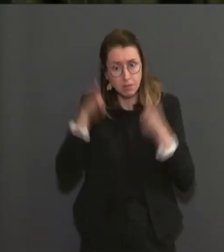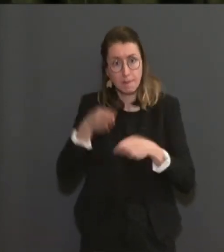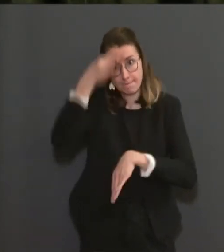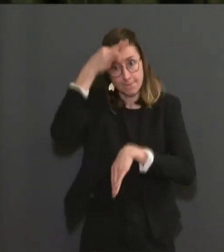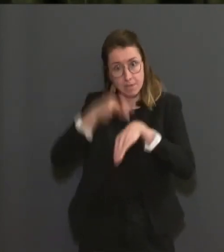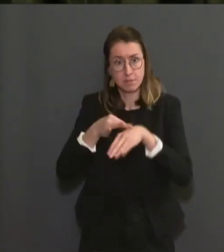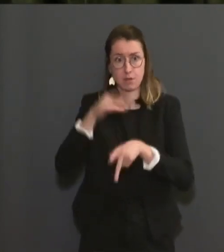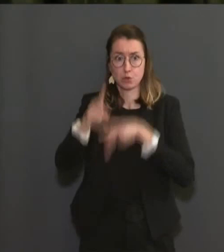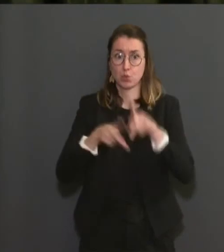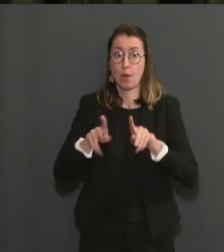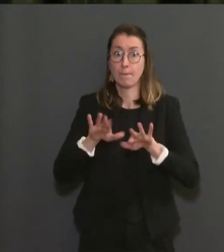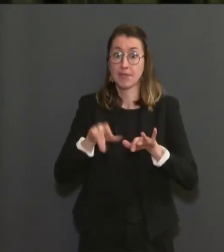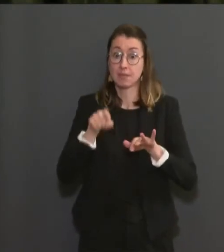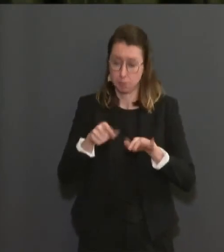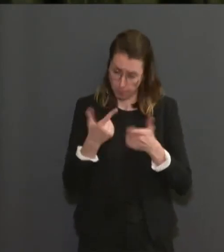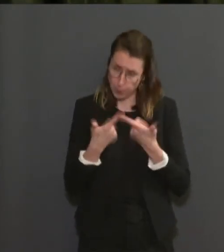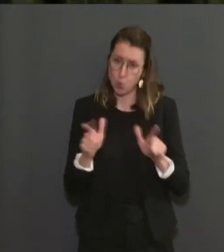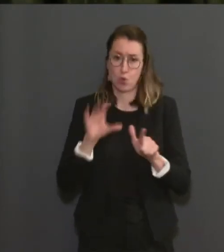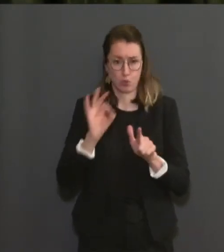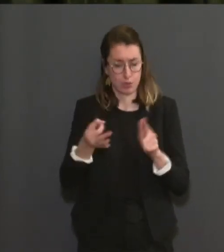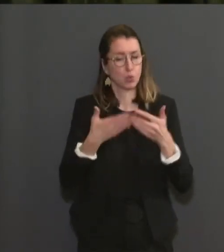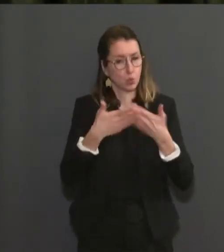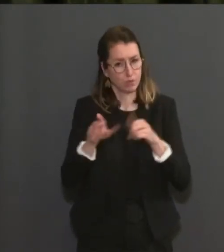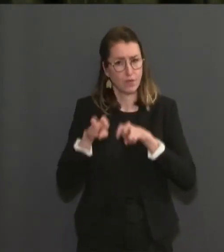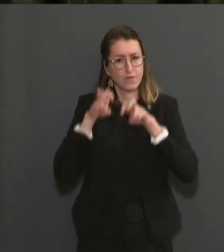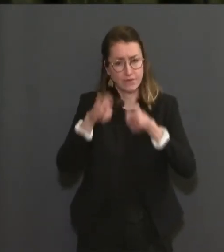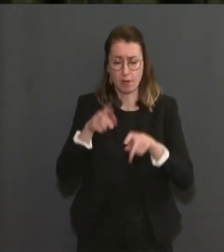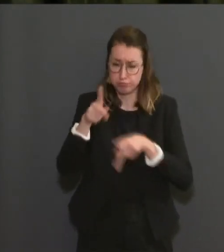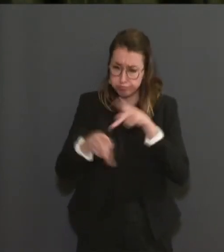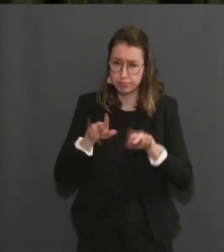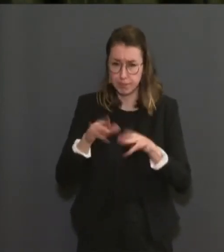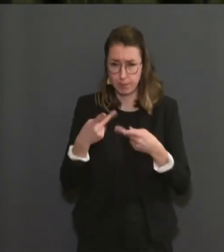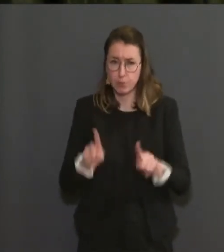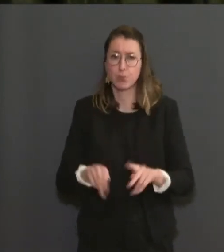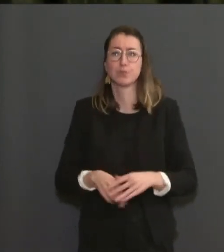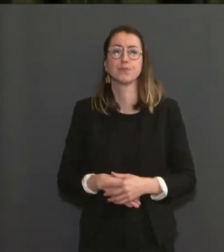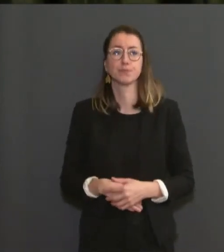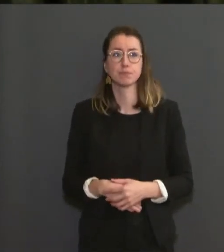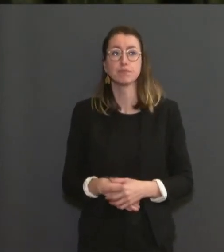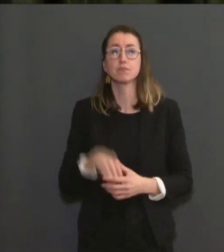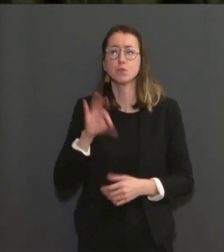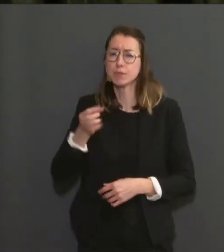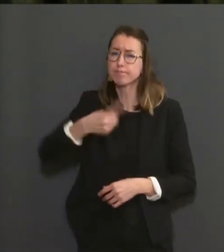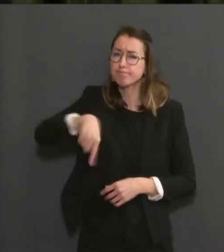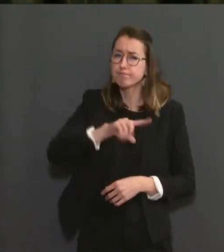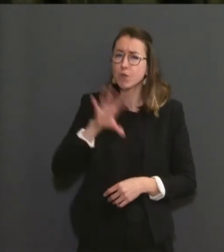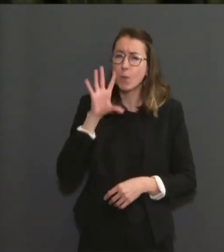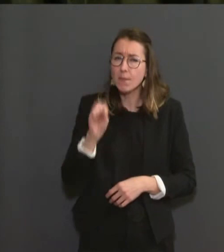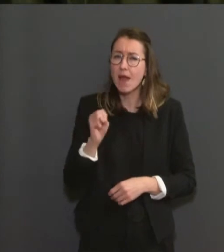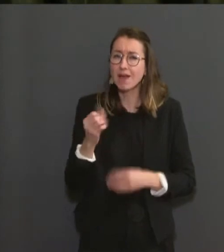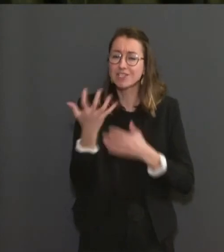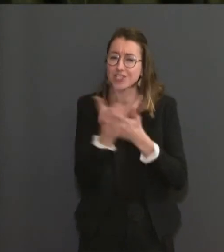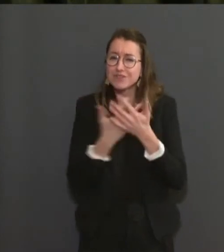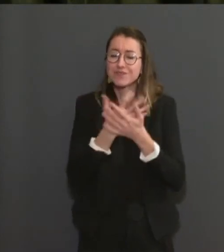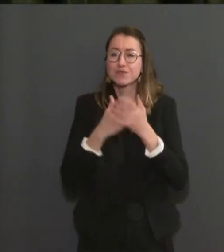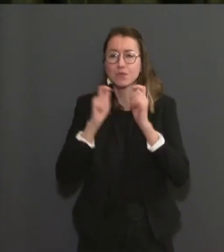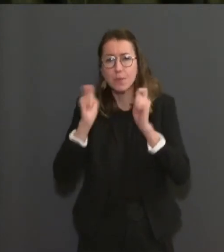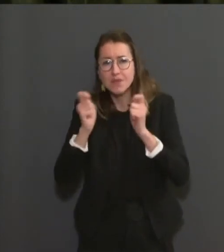Il est encourageant de constater que le nombre de contaminations et d'hospitalisations continue de baisser. Nous sommes sur la bonne voie,